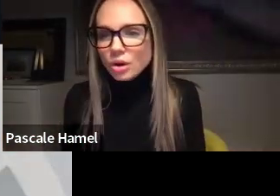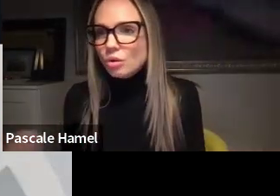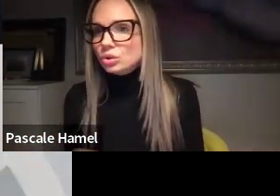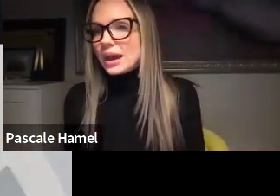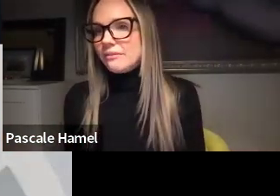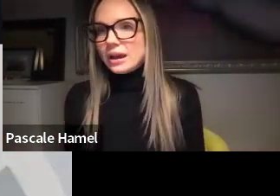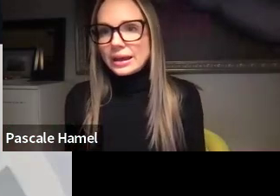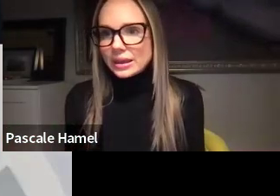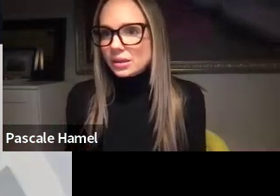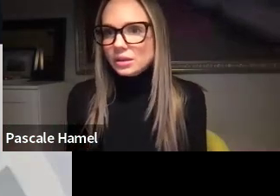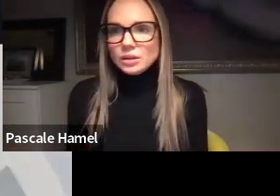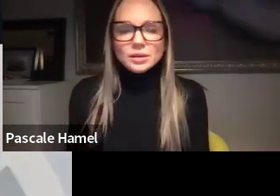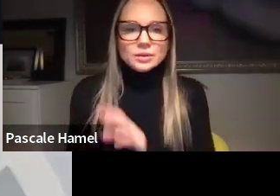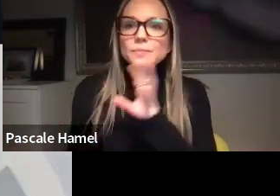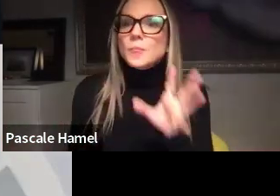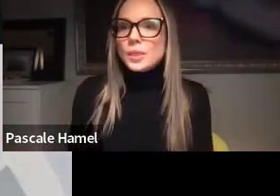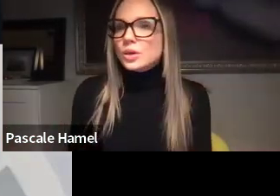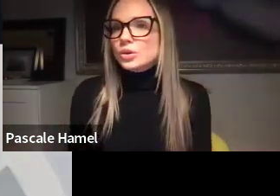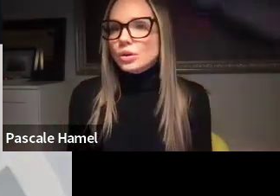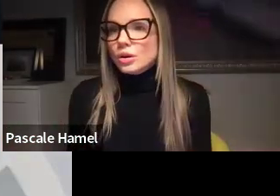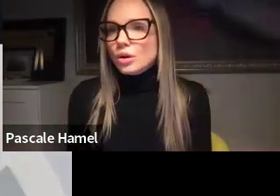s'en va au travail.